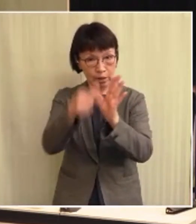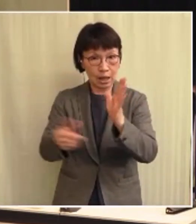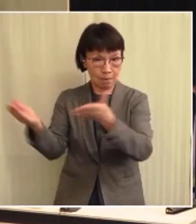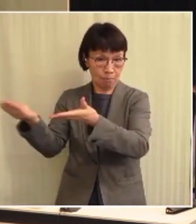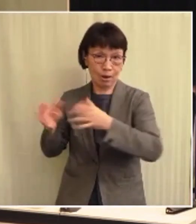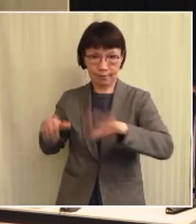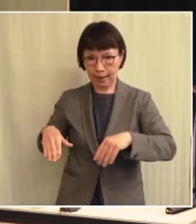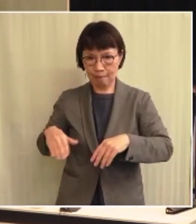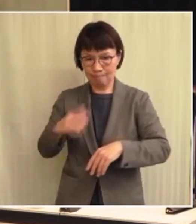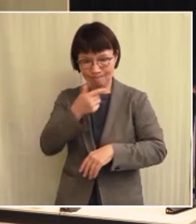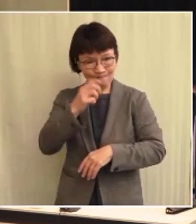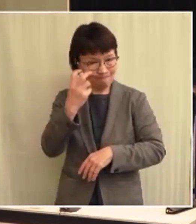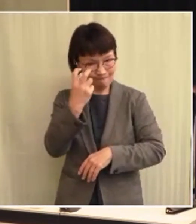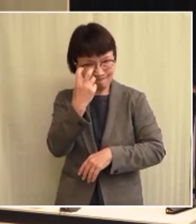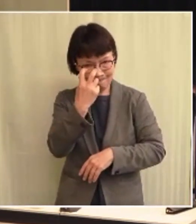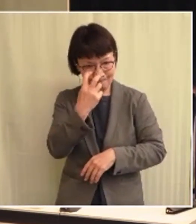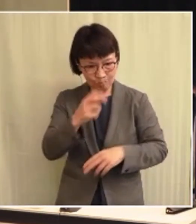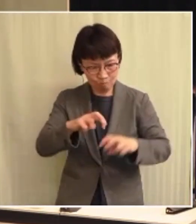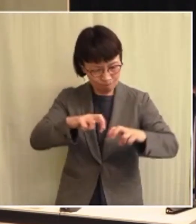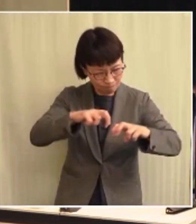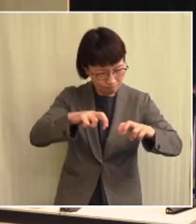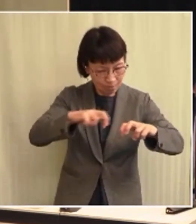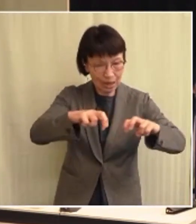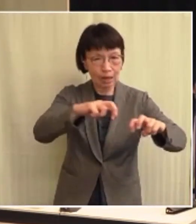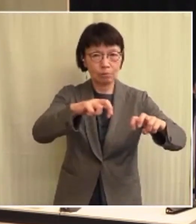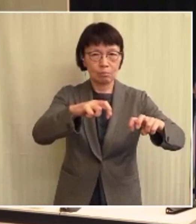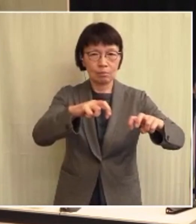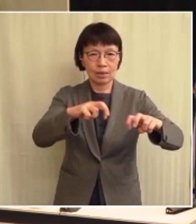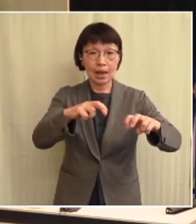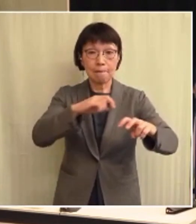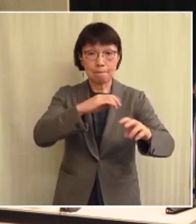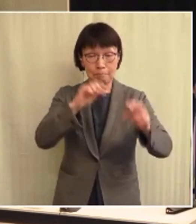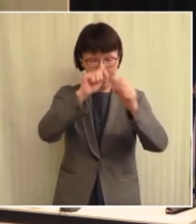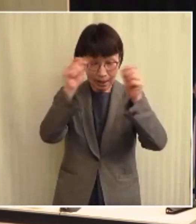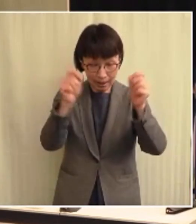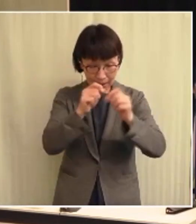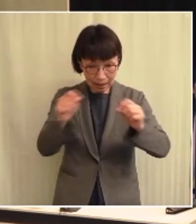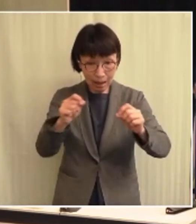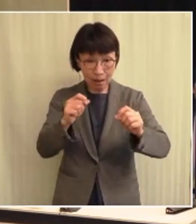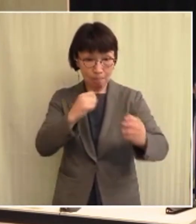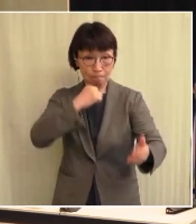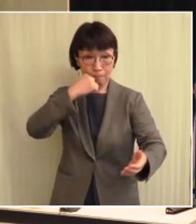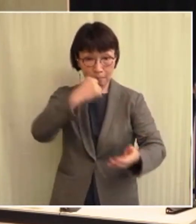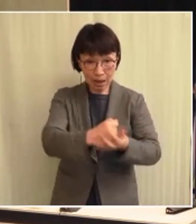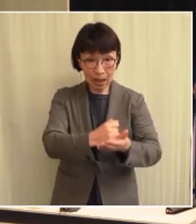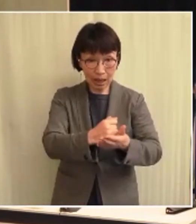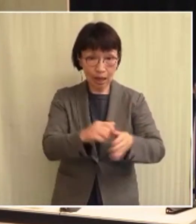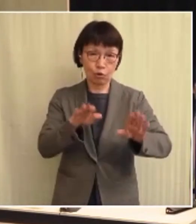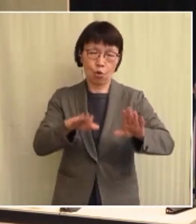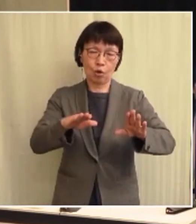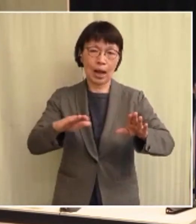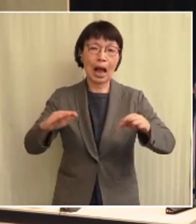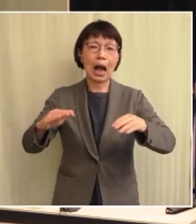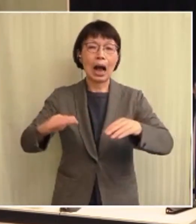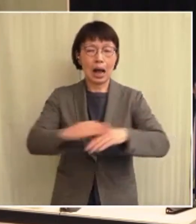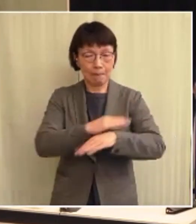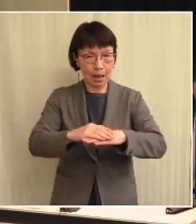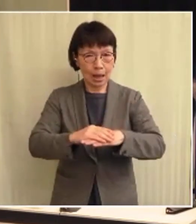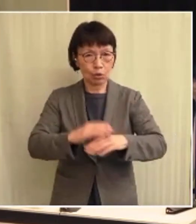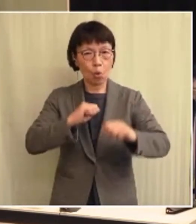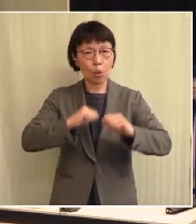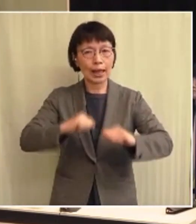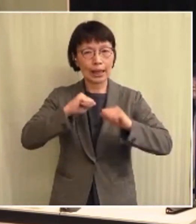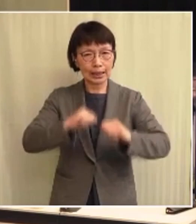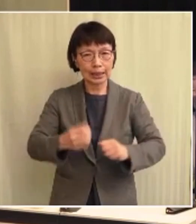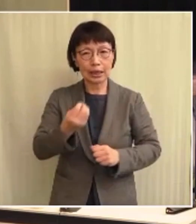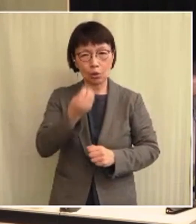錯誤を重ねて出来上がったのが今回の浜の元気ご飯弁当という形になります。ちょっとスライド2